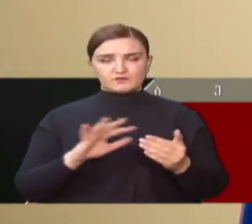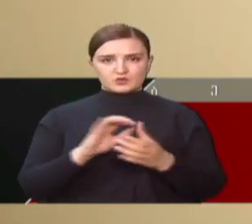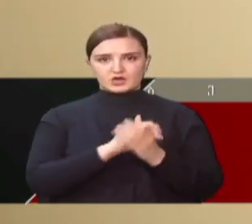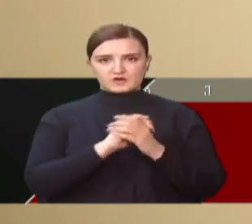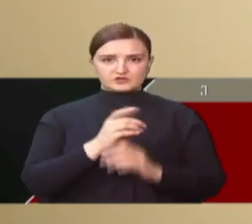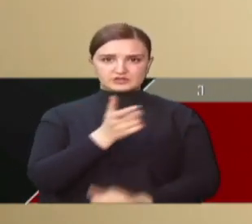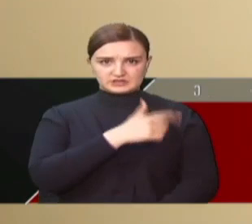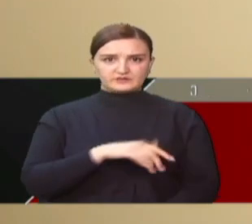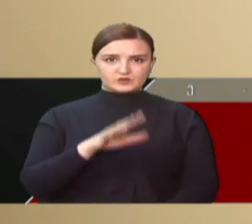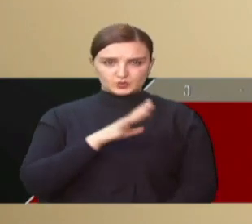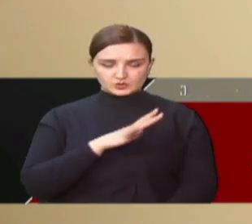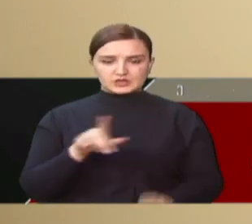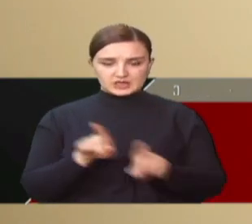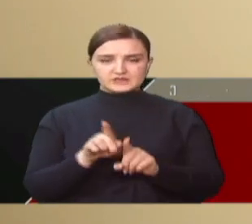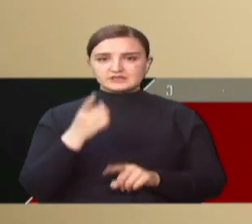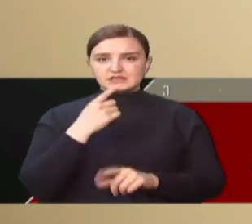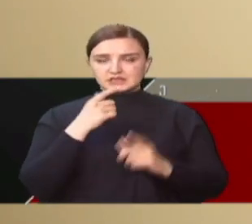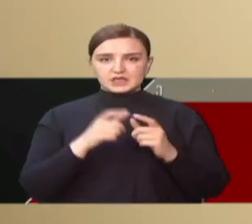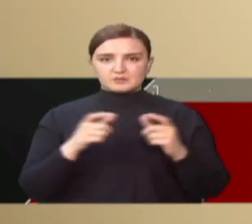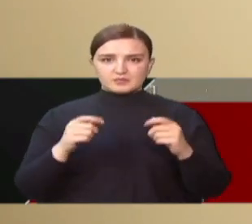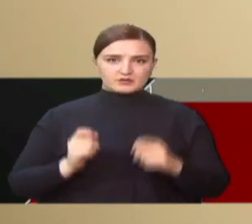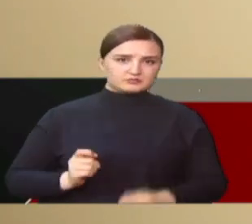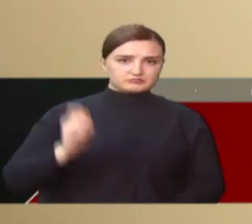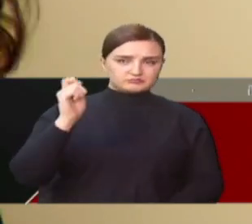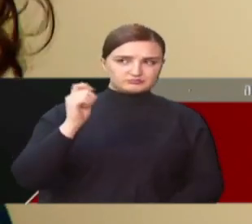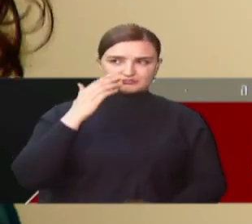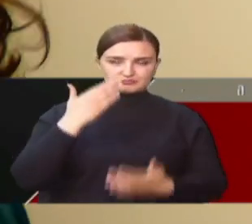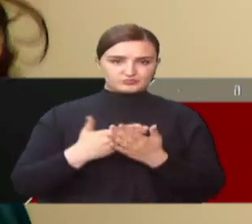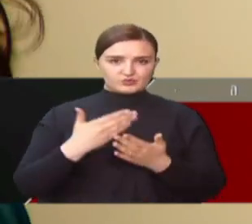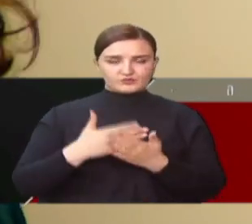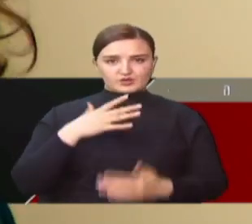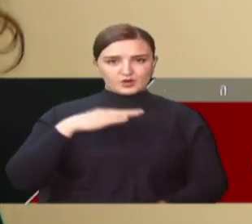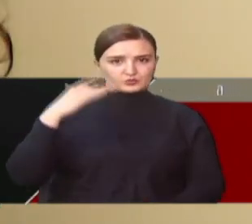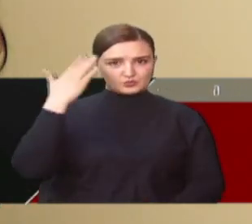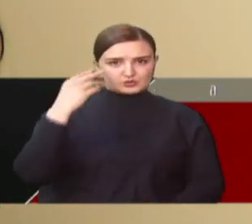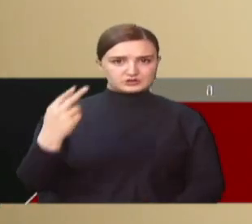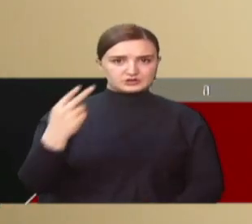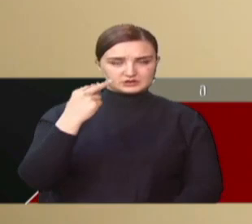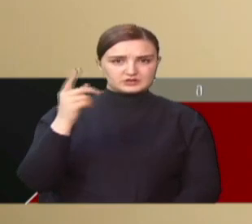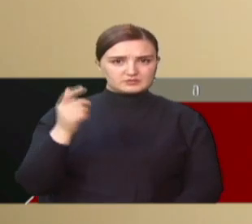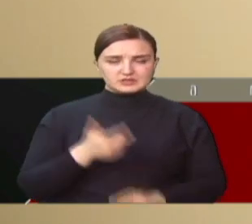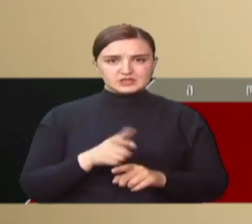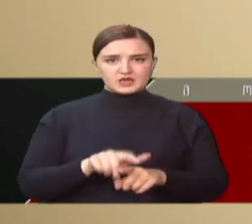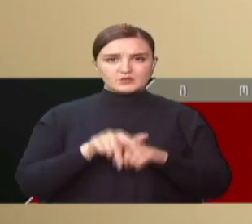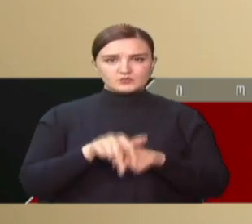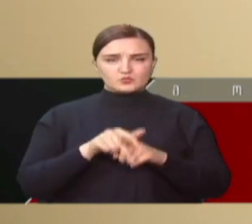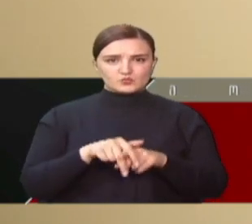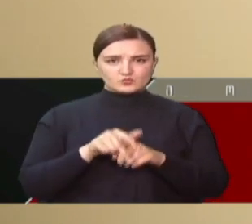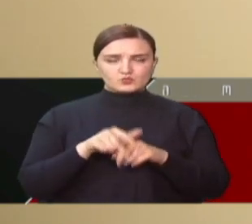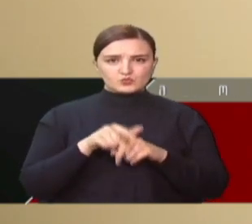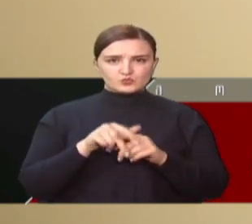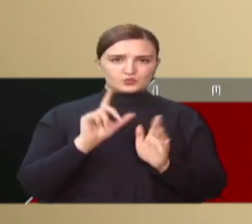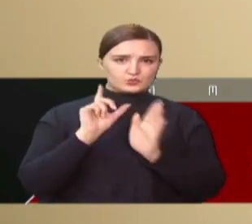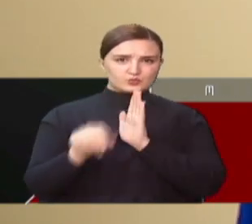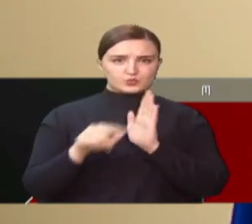aseve citeli barati ma ucoina cartul oțene bas romalmat zali anga ajena rusa tisken da zurgi